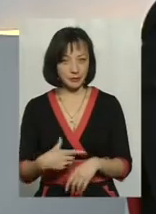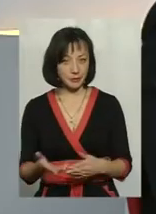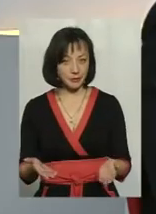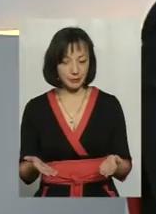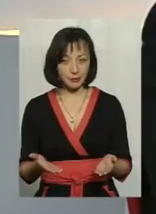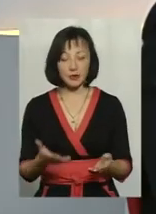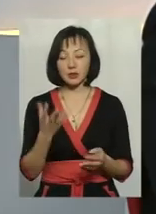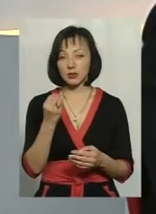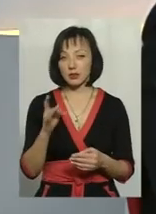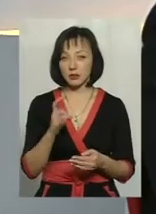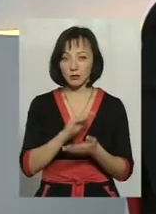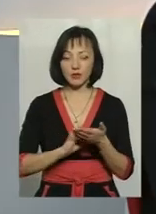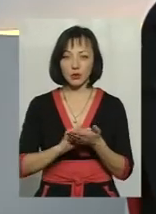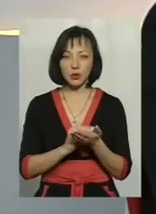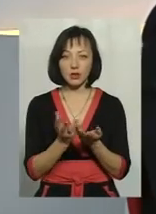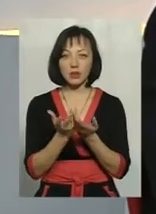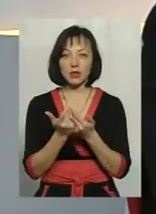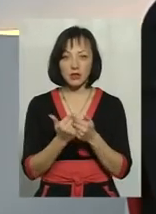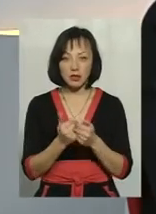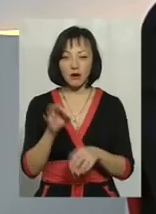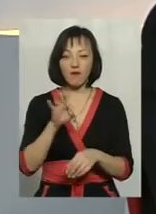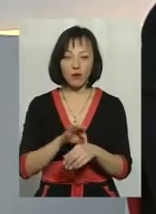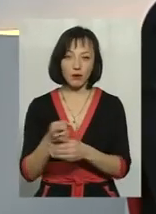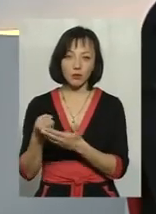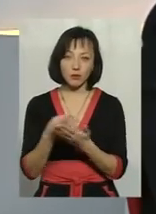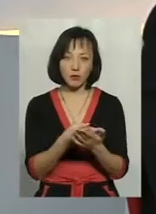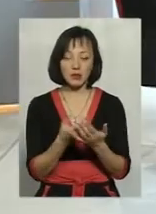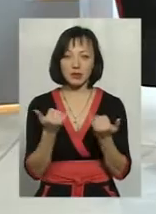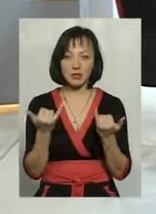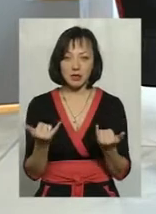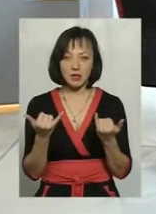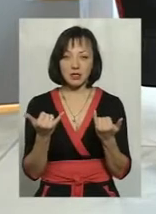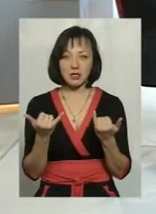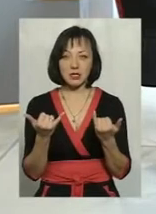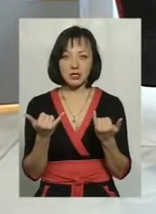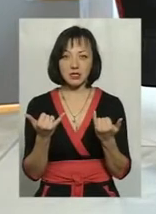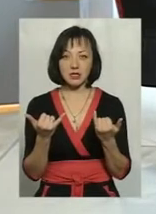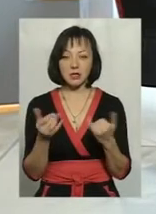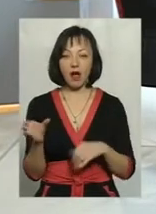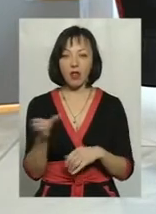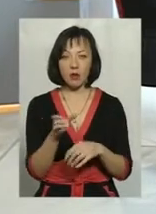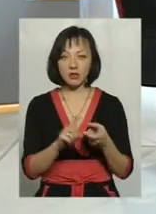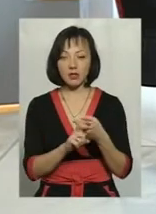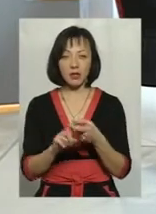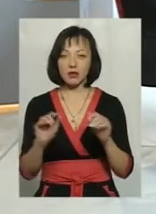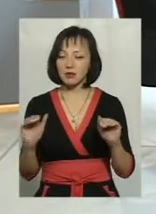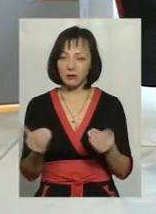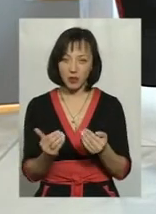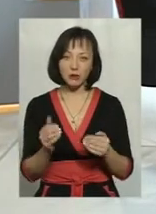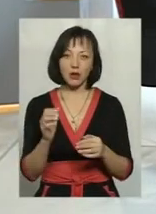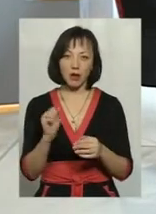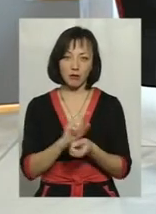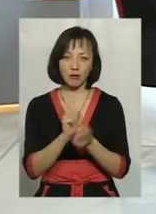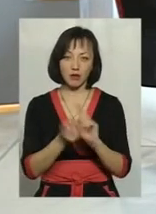Ну, я вам ще раз повторяю, кількість хворих, які поступають з алкогольною незалежністю на лікування, не зменшиться, а